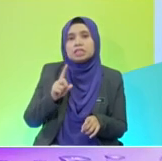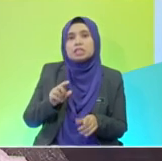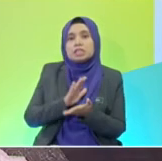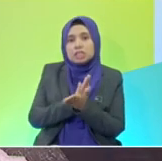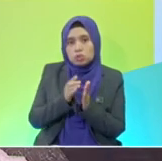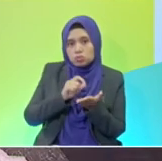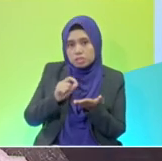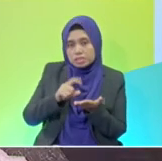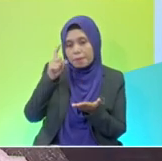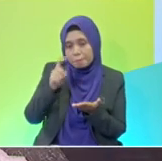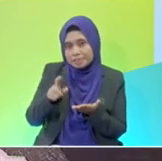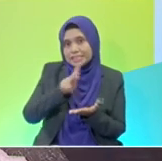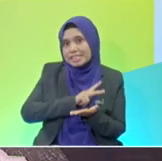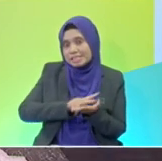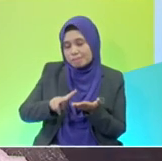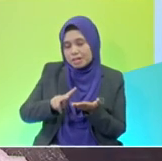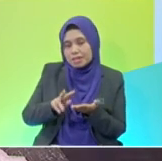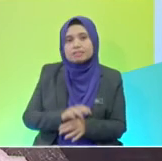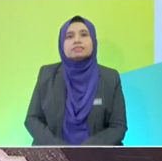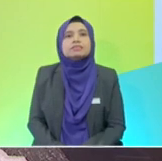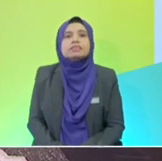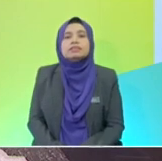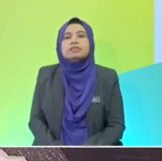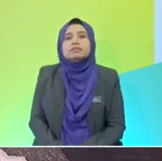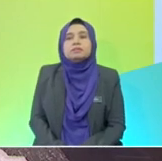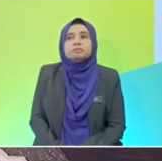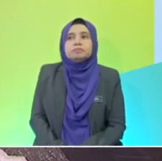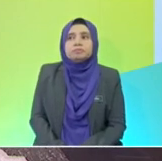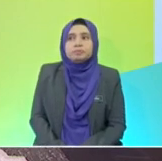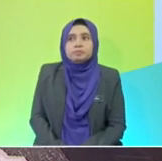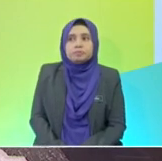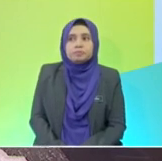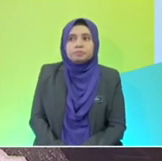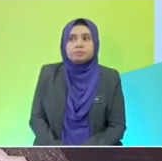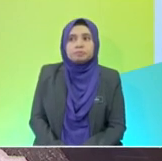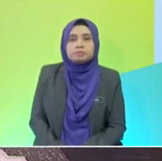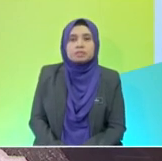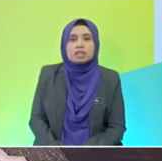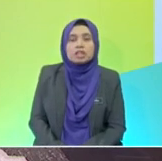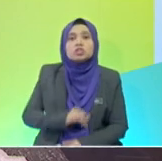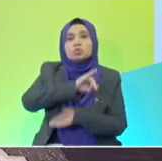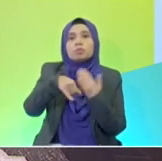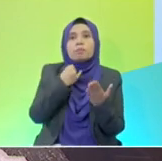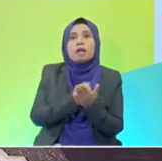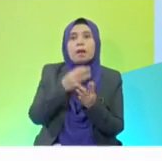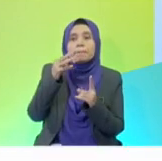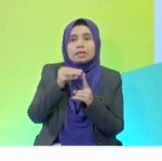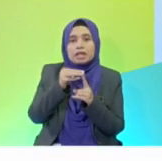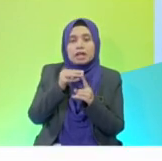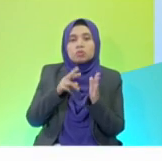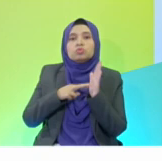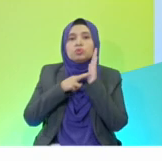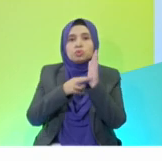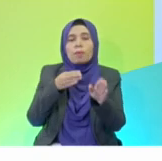jelas dan juga mudah dipahami Oke seterusnya Oke jumlah markaslah merujuk kepada